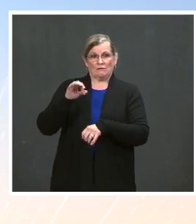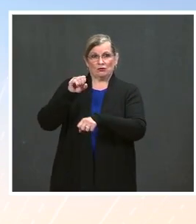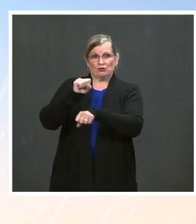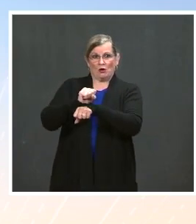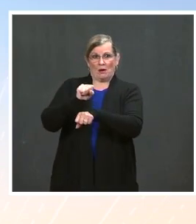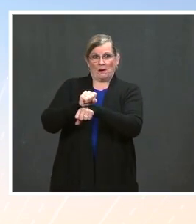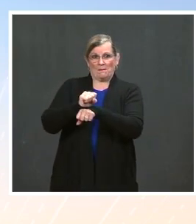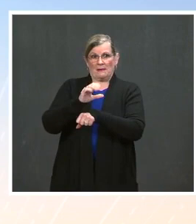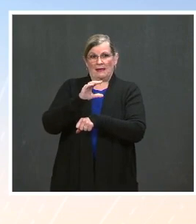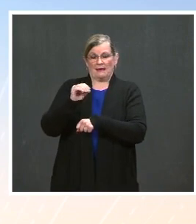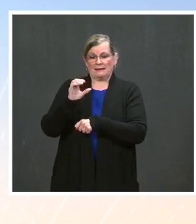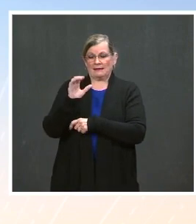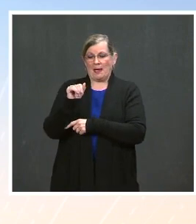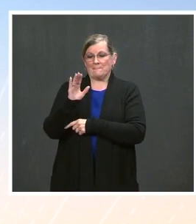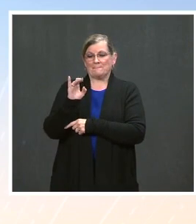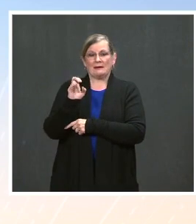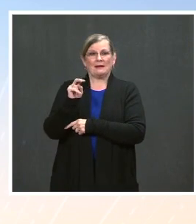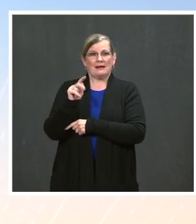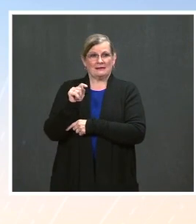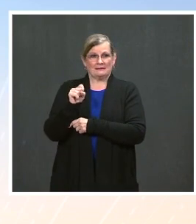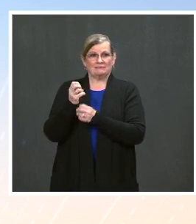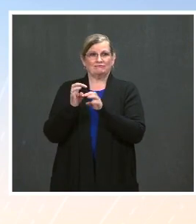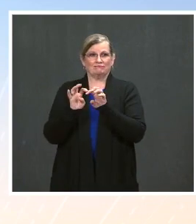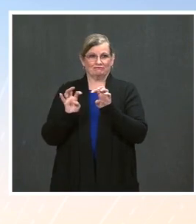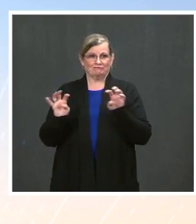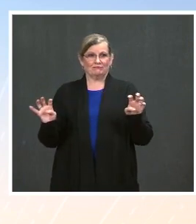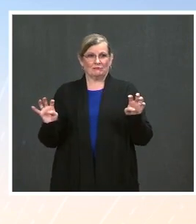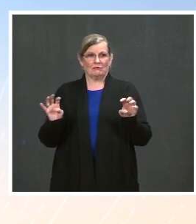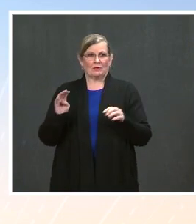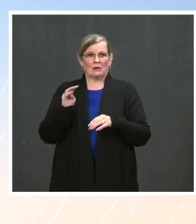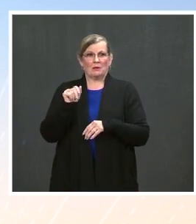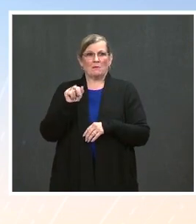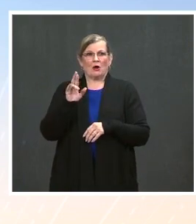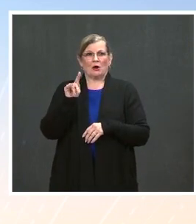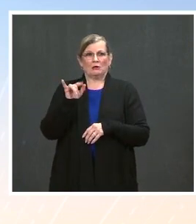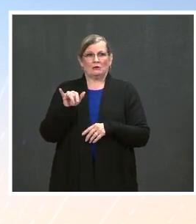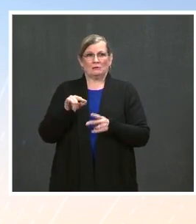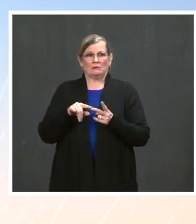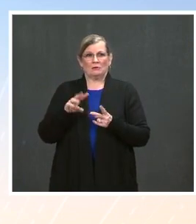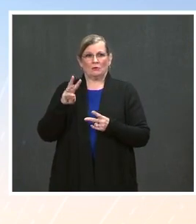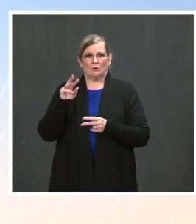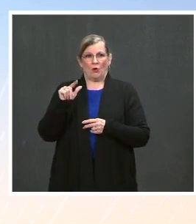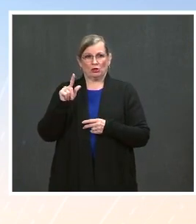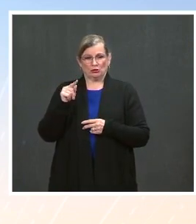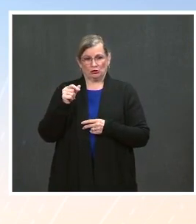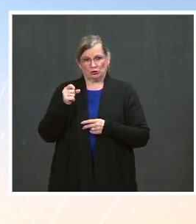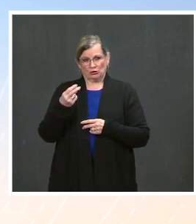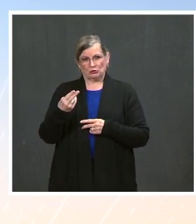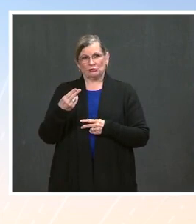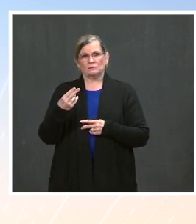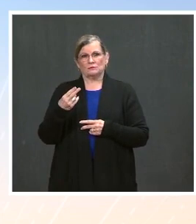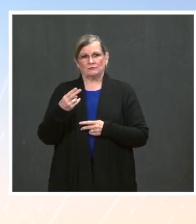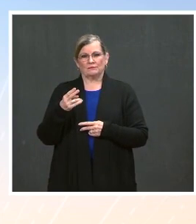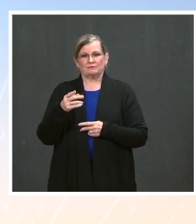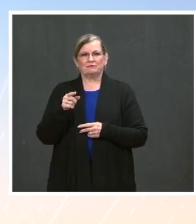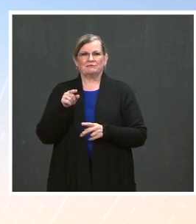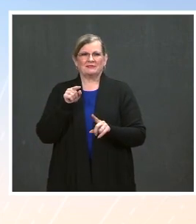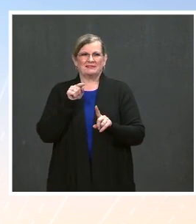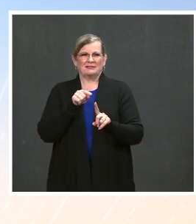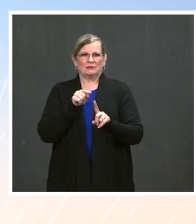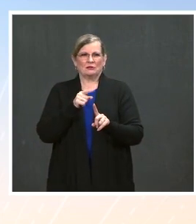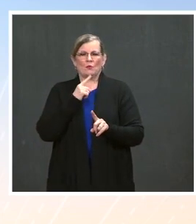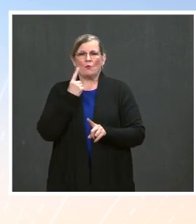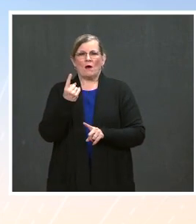Afganistan'daki durumun oldukça zor olacağını zaten beklediklerini dile getiren Sanki bugün aldığımız bu almamış olsaydık